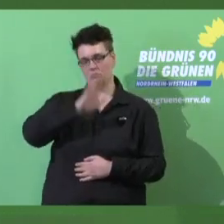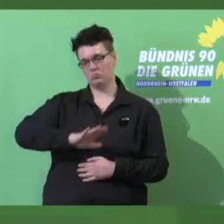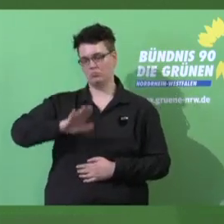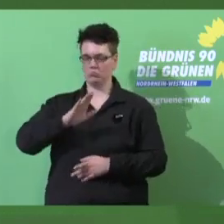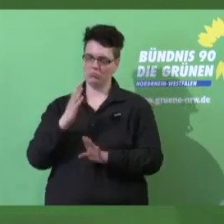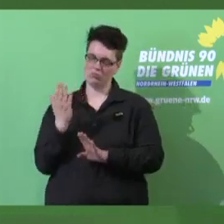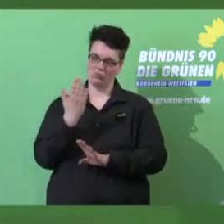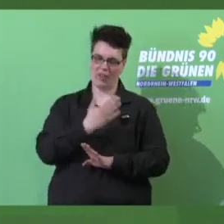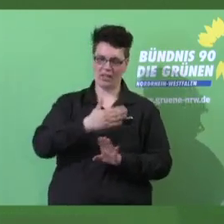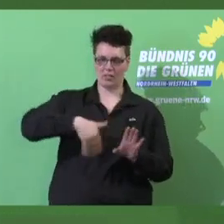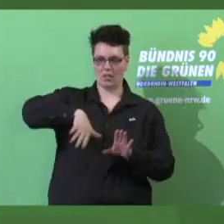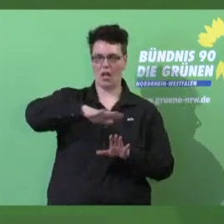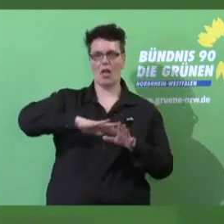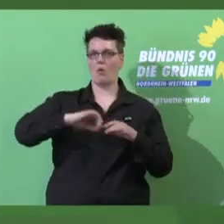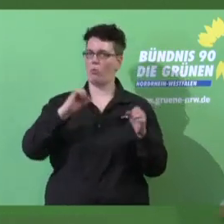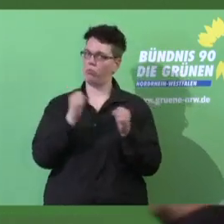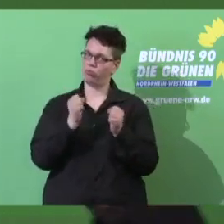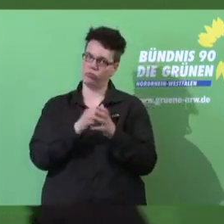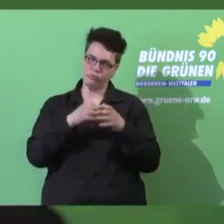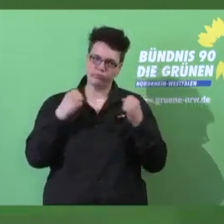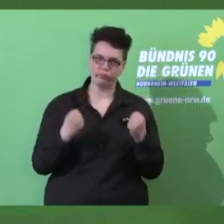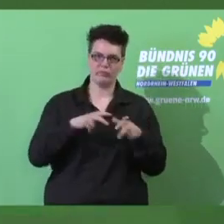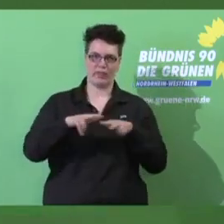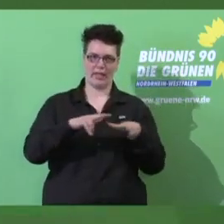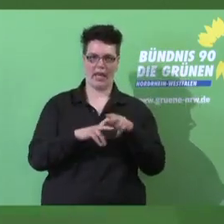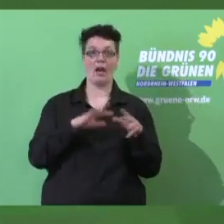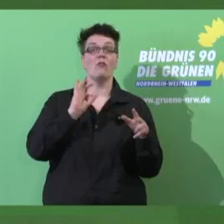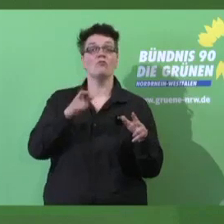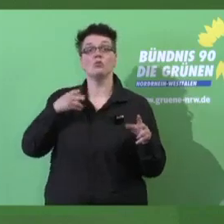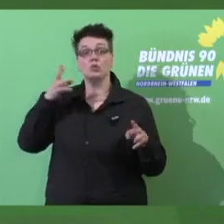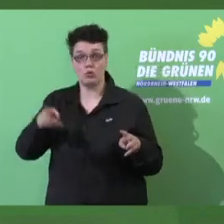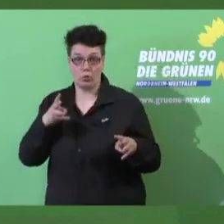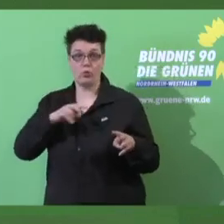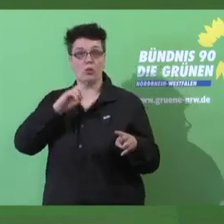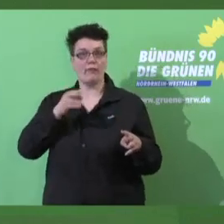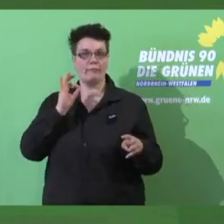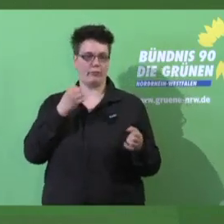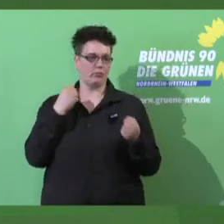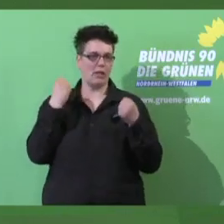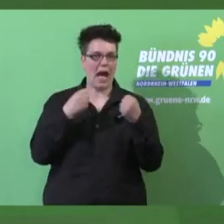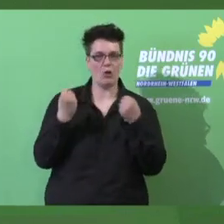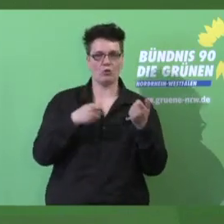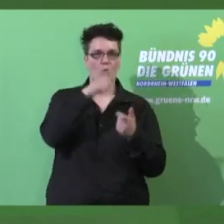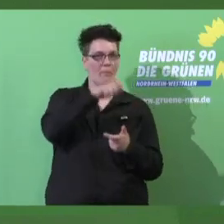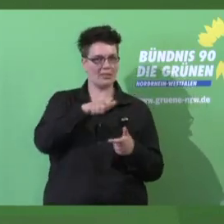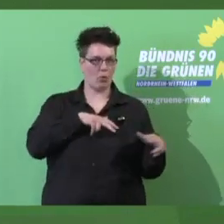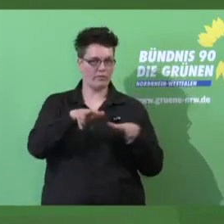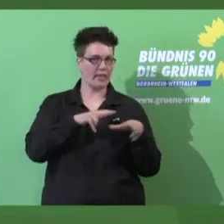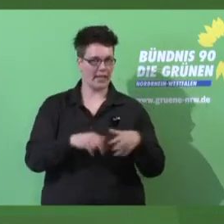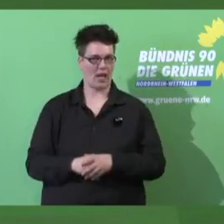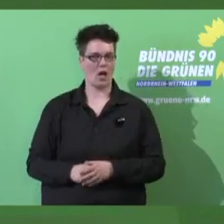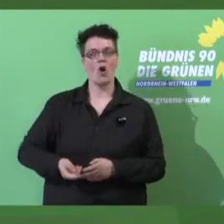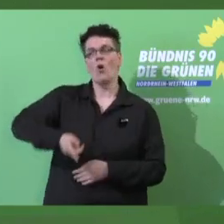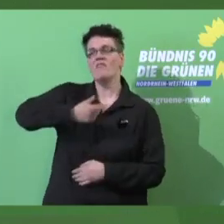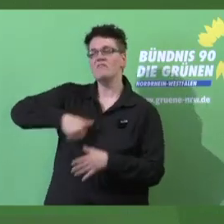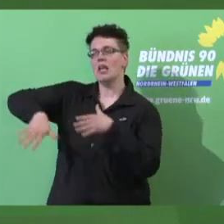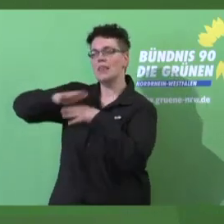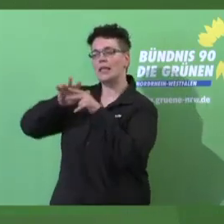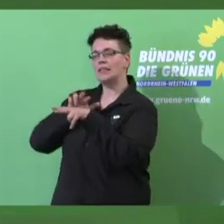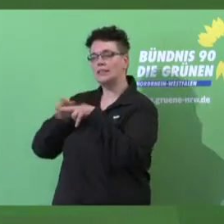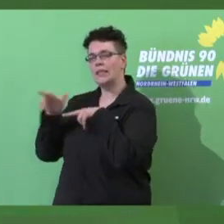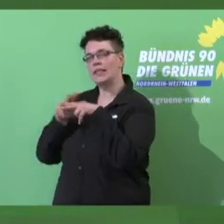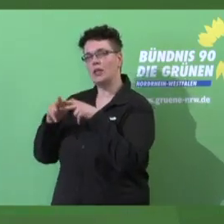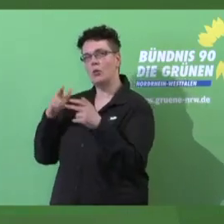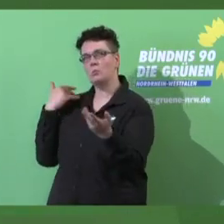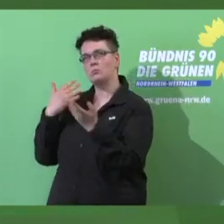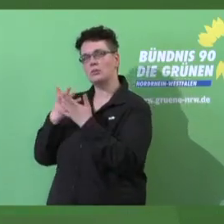Europa. Das gilt sowohl für den Güterbereich wie auch für den Personenbereich. Und was wir hier feststellen in der Landesregierung, dass wir seit Jahren in